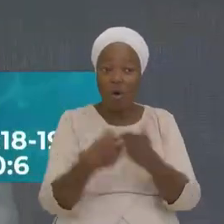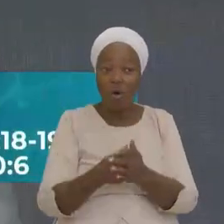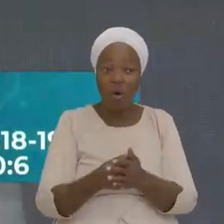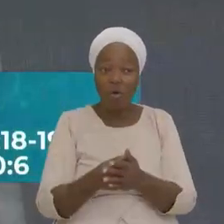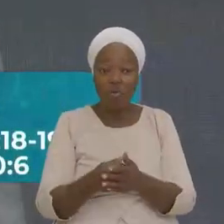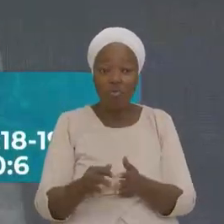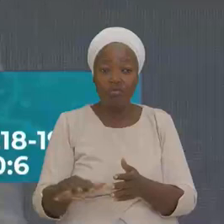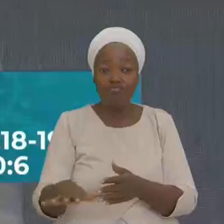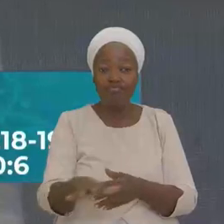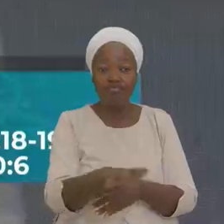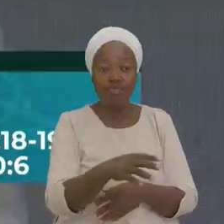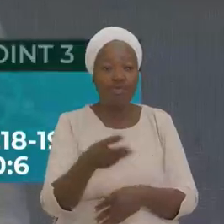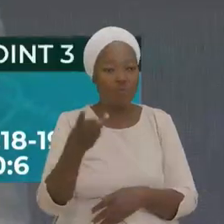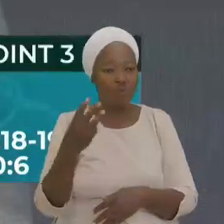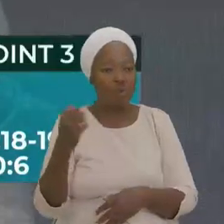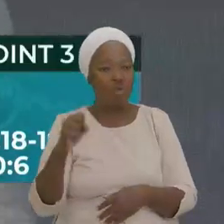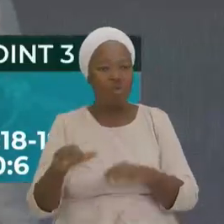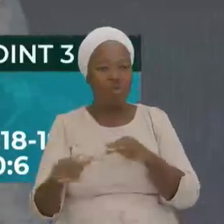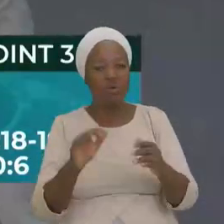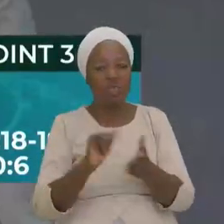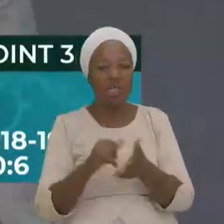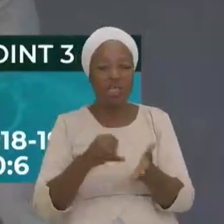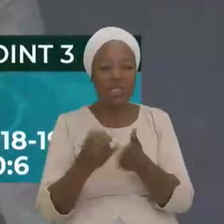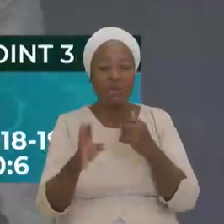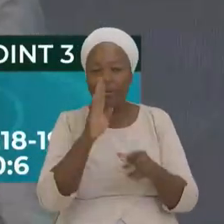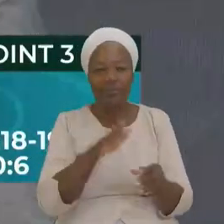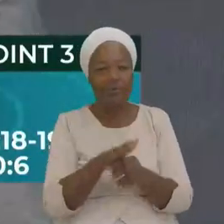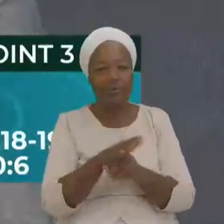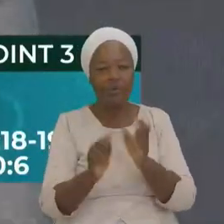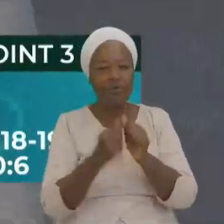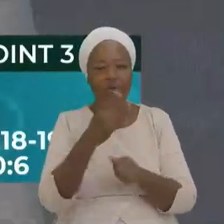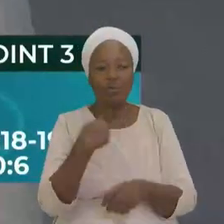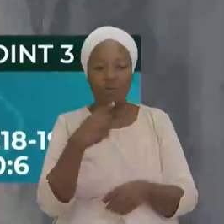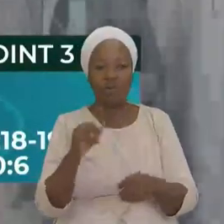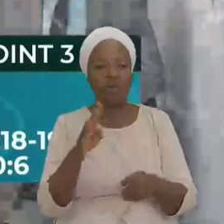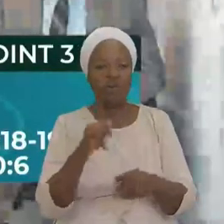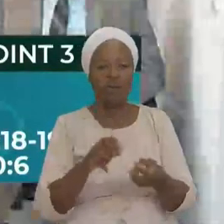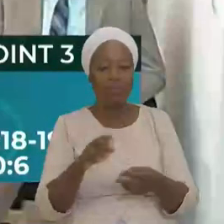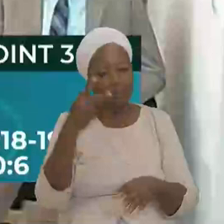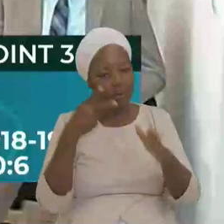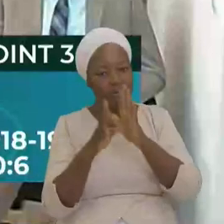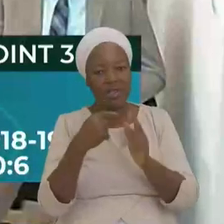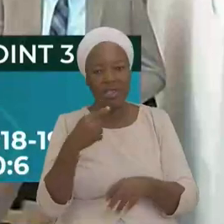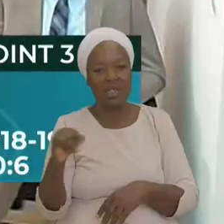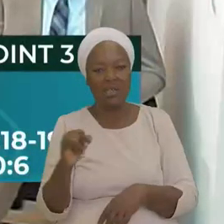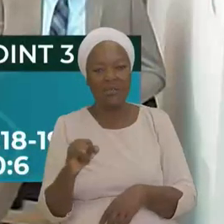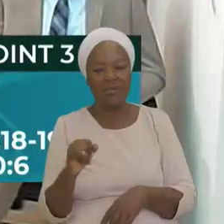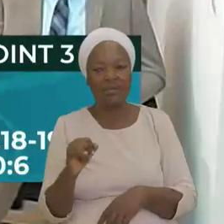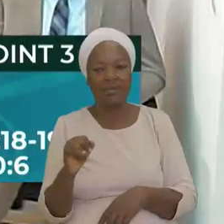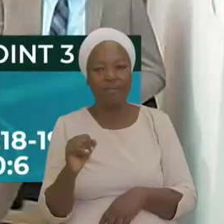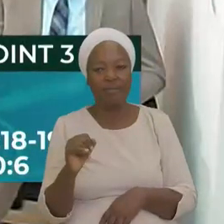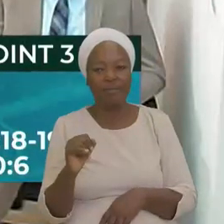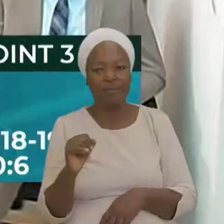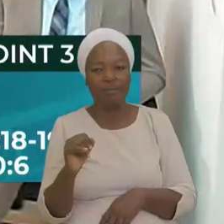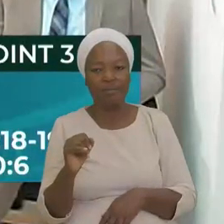verset 4. Matthieu 21, verset 4. Or ceci arriva afin que s'accomplisse ce qui